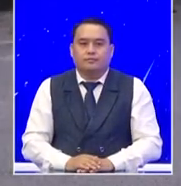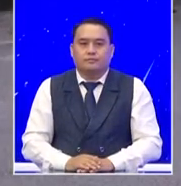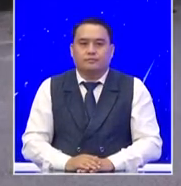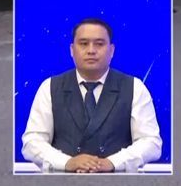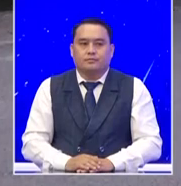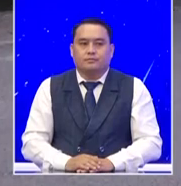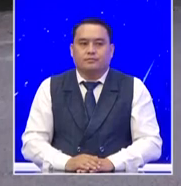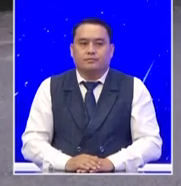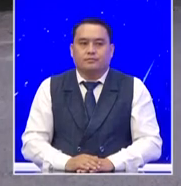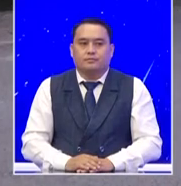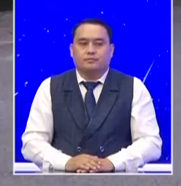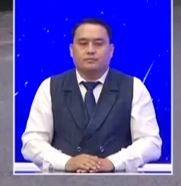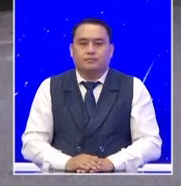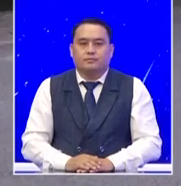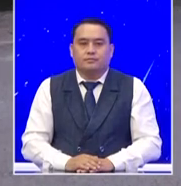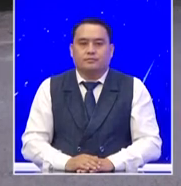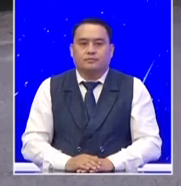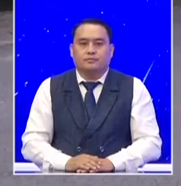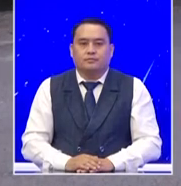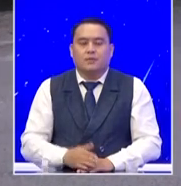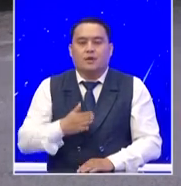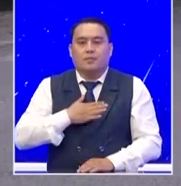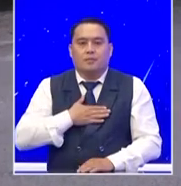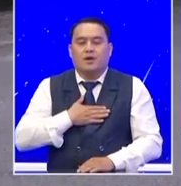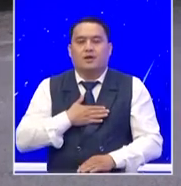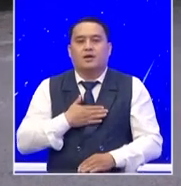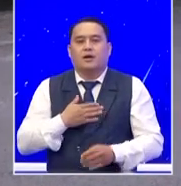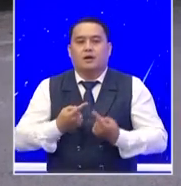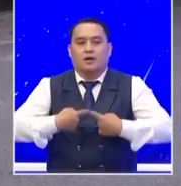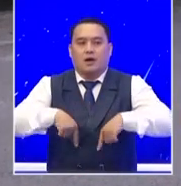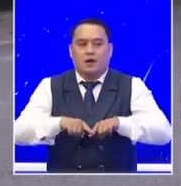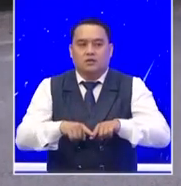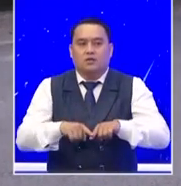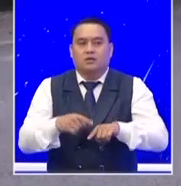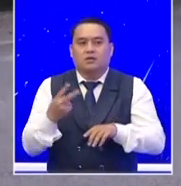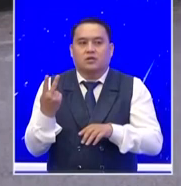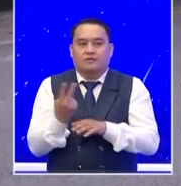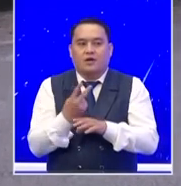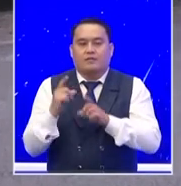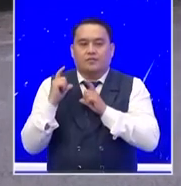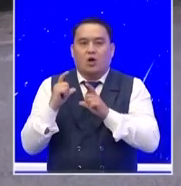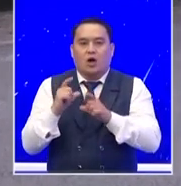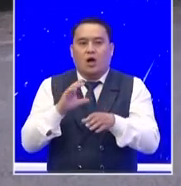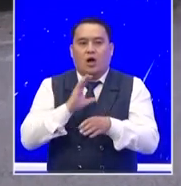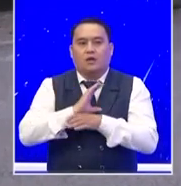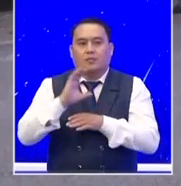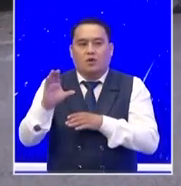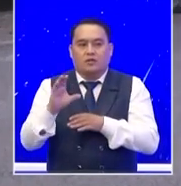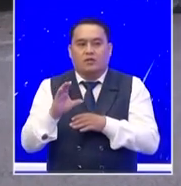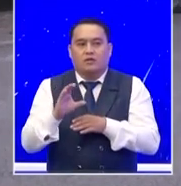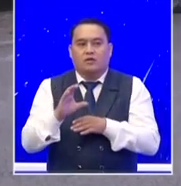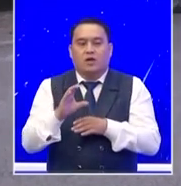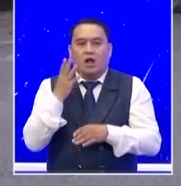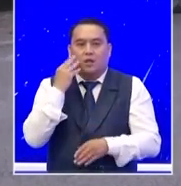Мы подхватили эту эстафету, организовали данный транспорт, наняли две фуры и направили в сторону востока